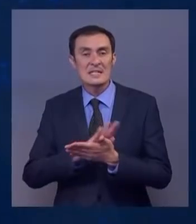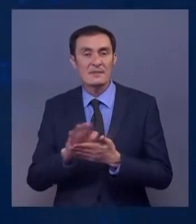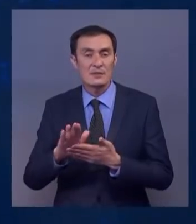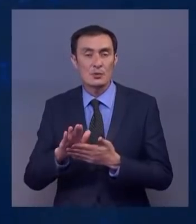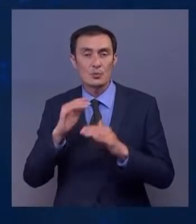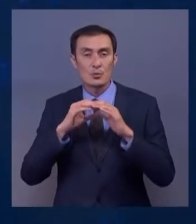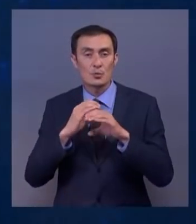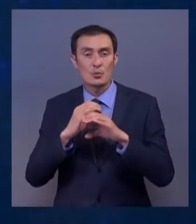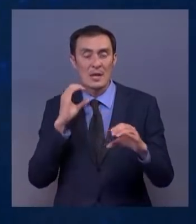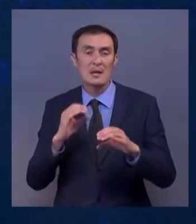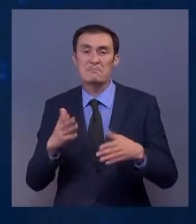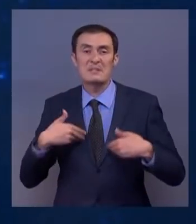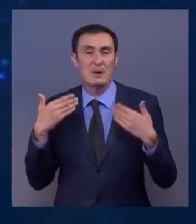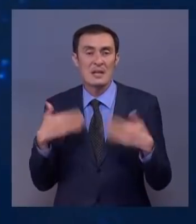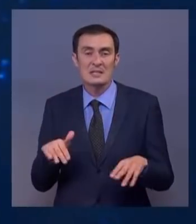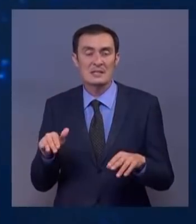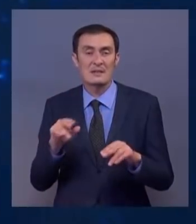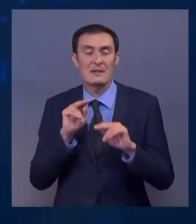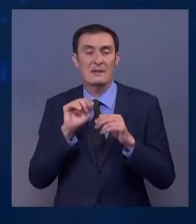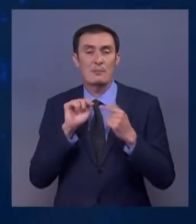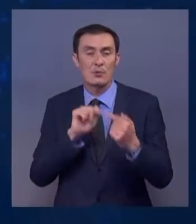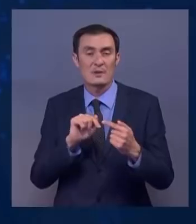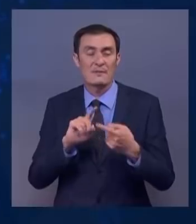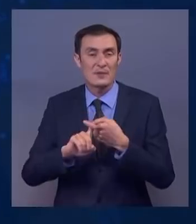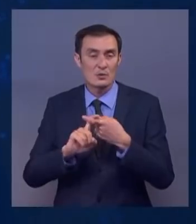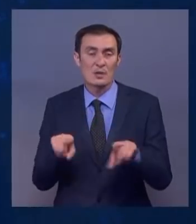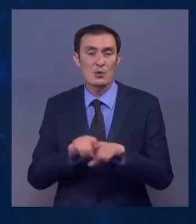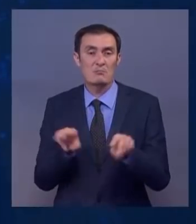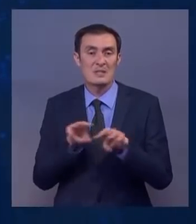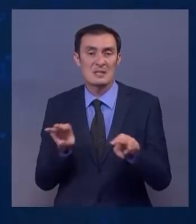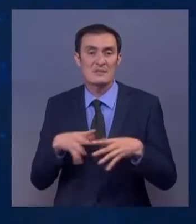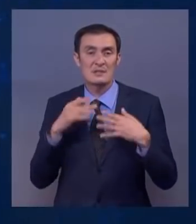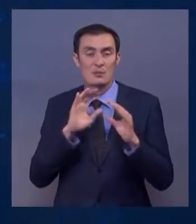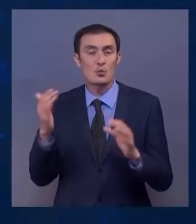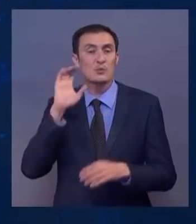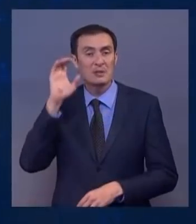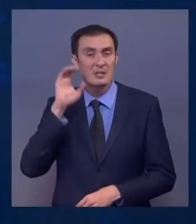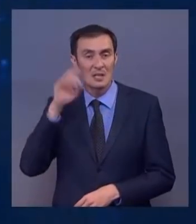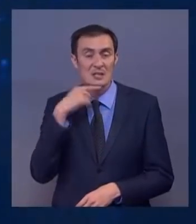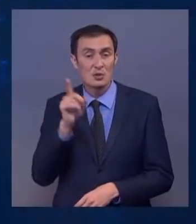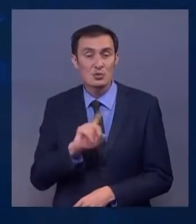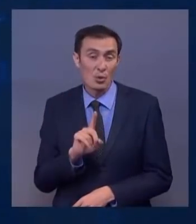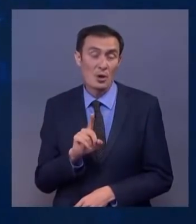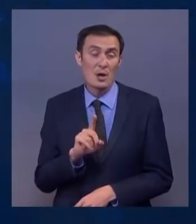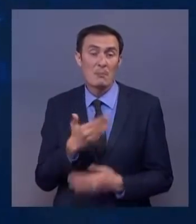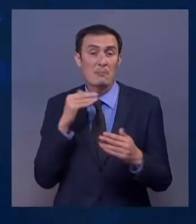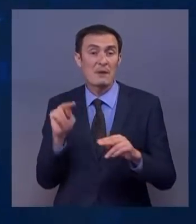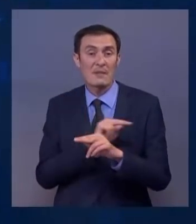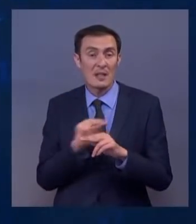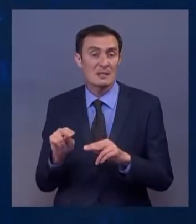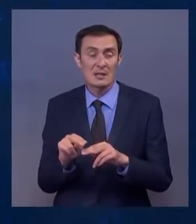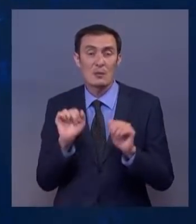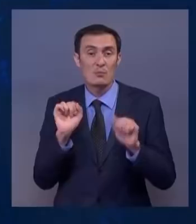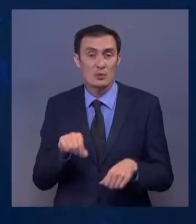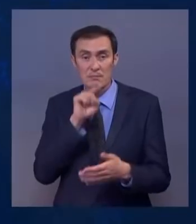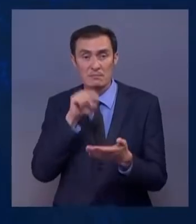Дезинфекционные туннели бесполезны в борьбе с коронавирусом. К такому заключению пришли в Минздраве Узбекистана и добавили, что такая профилактическая